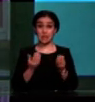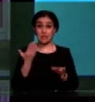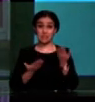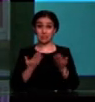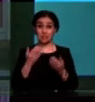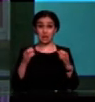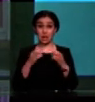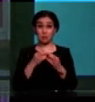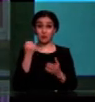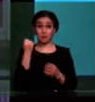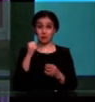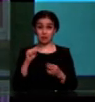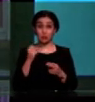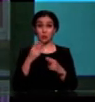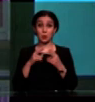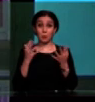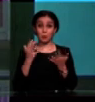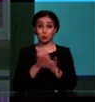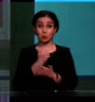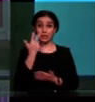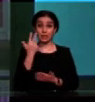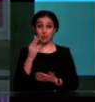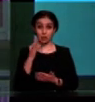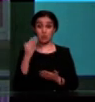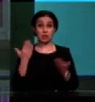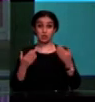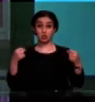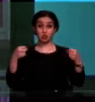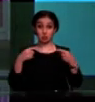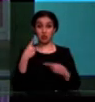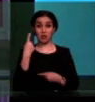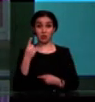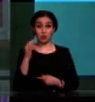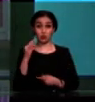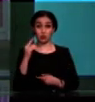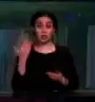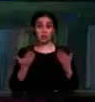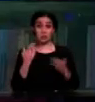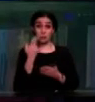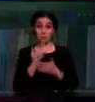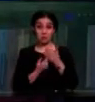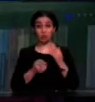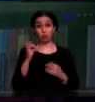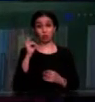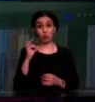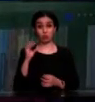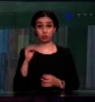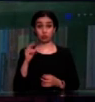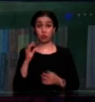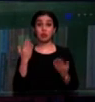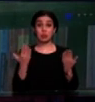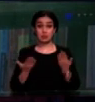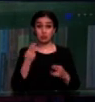Если команда выигрывает, она получает 3 очка. В случае ничьей – 1 очко. Если проигрывает – 0 очков.